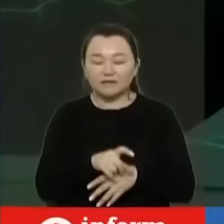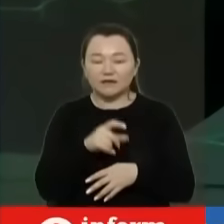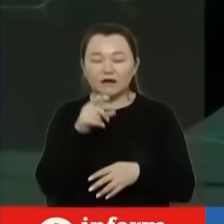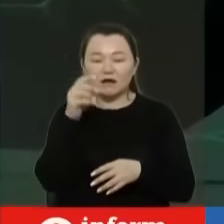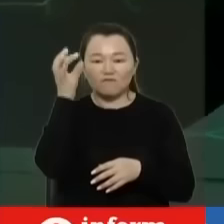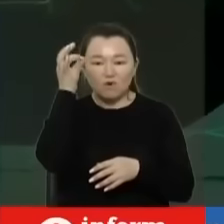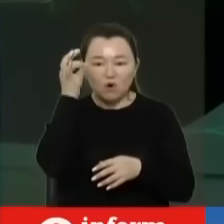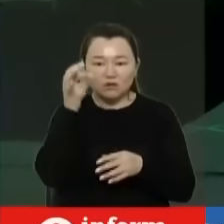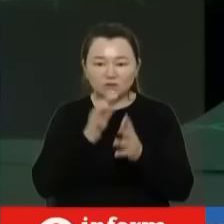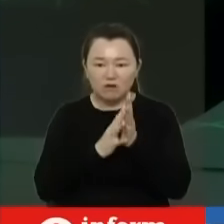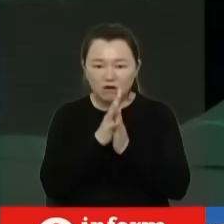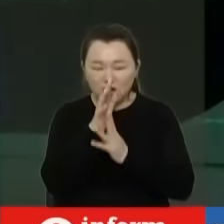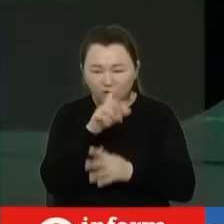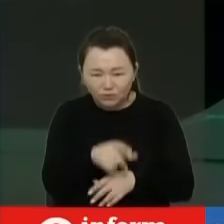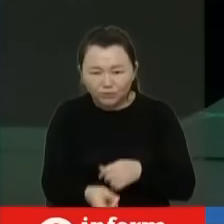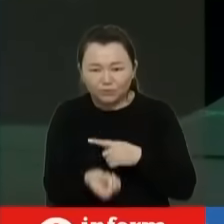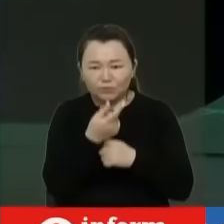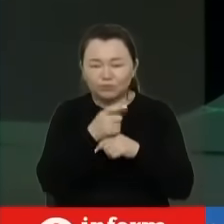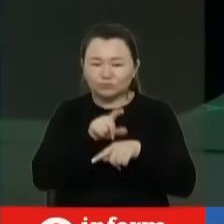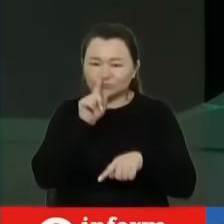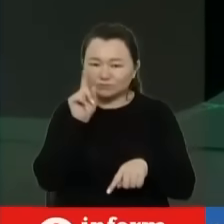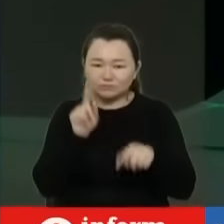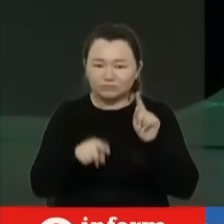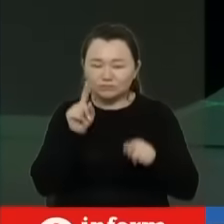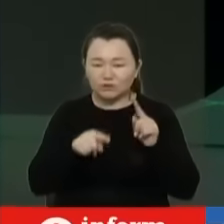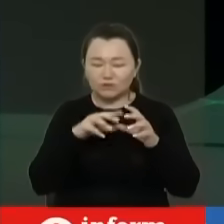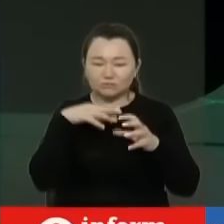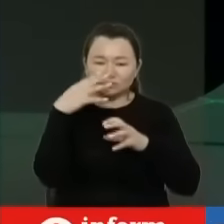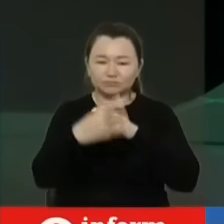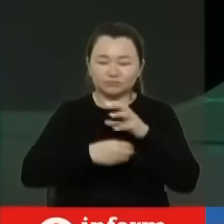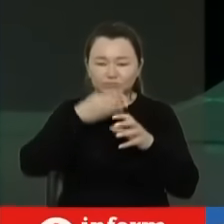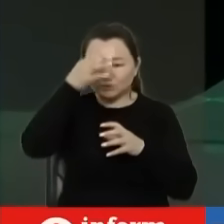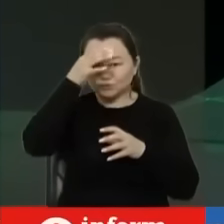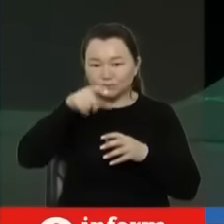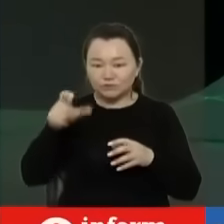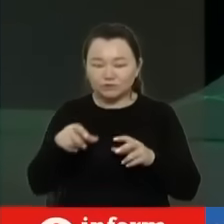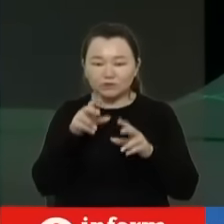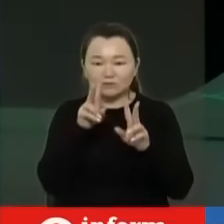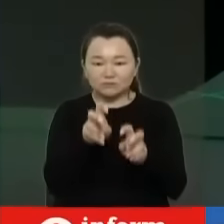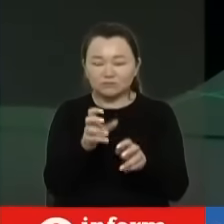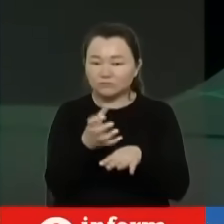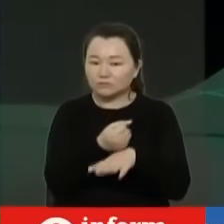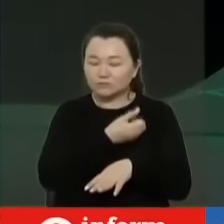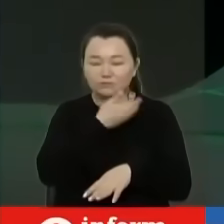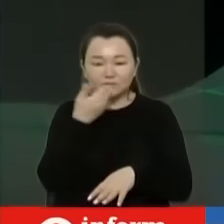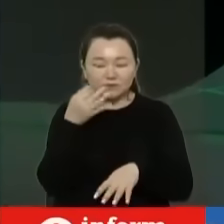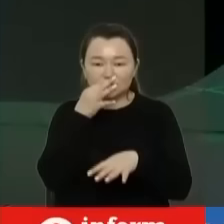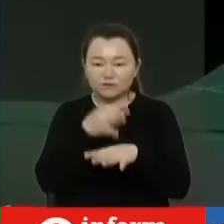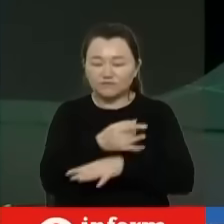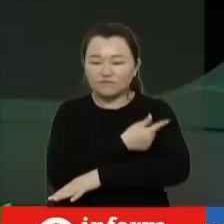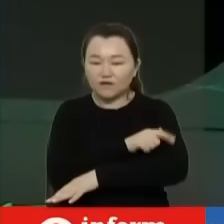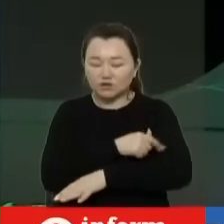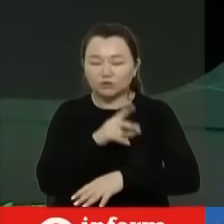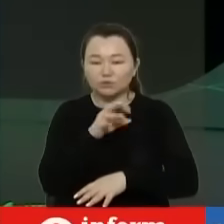диагноз таппай әлек. Өте сирек кездесетін бұл құбылысқа тіпті әлемді ғалымдардың өздері атауын қоймаған, дейді мамандар. Әріптесім